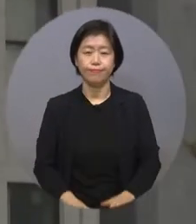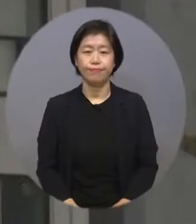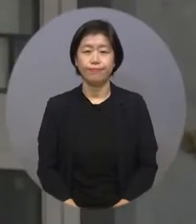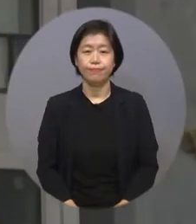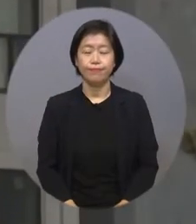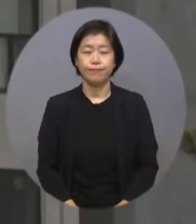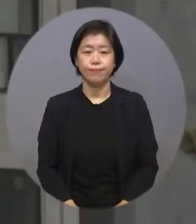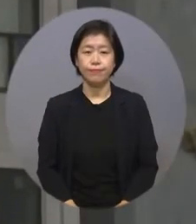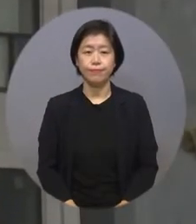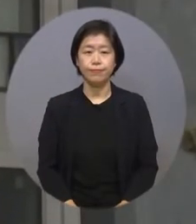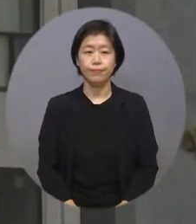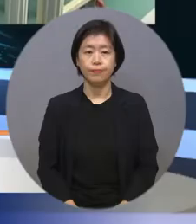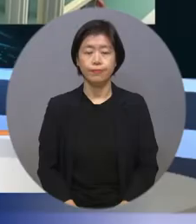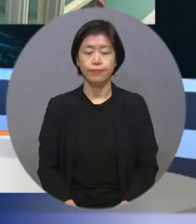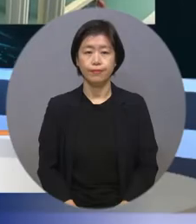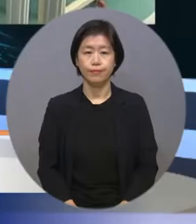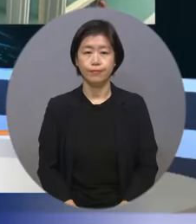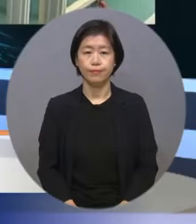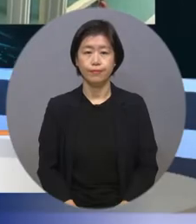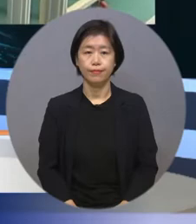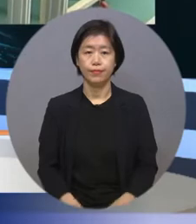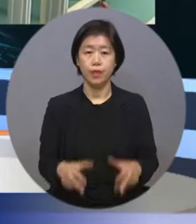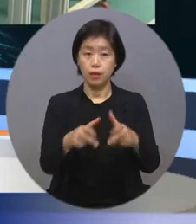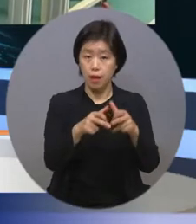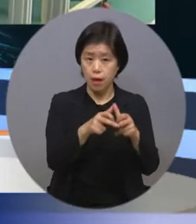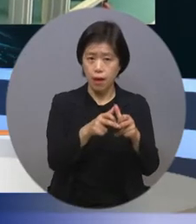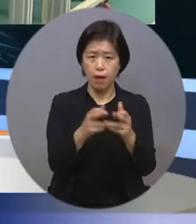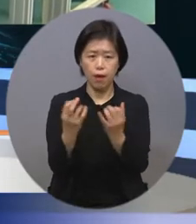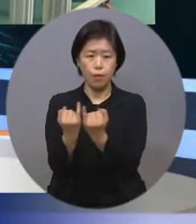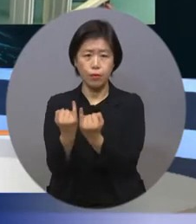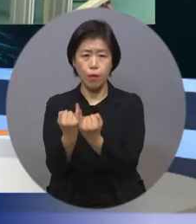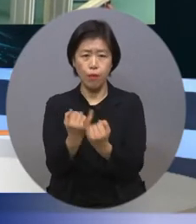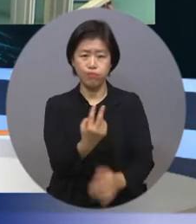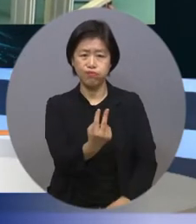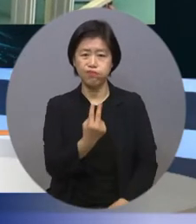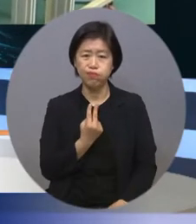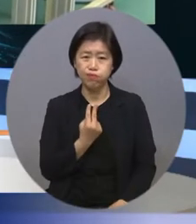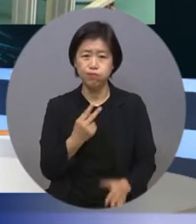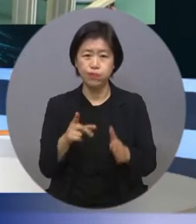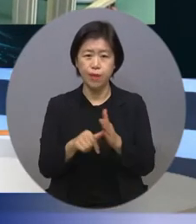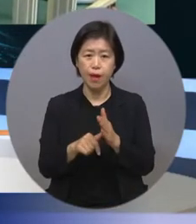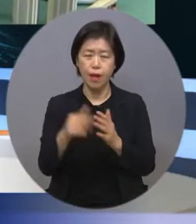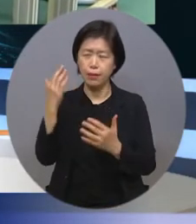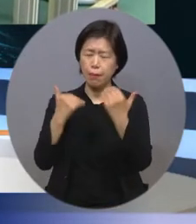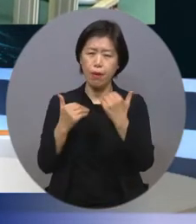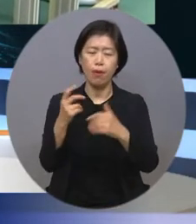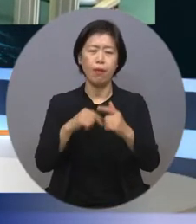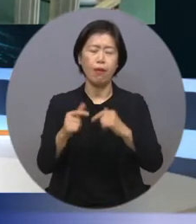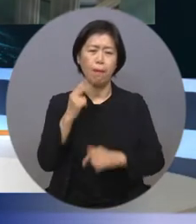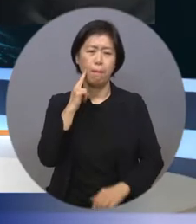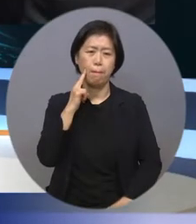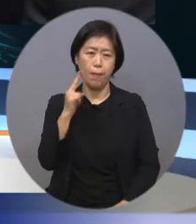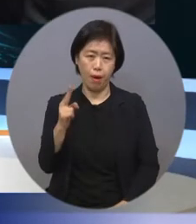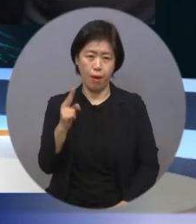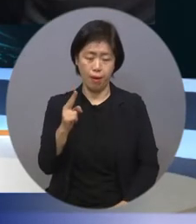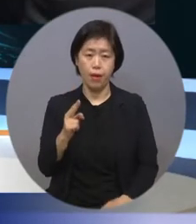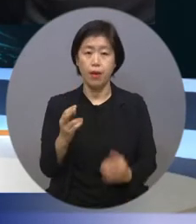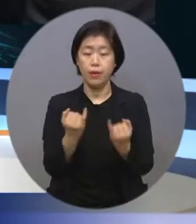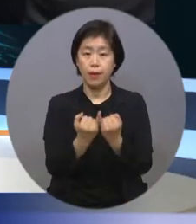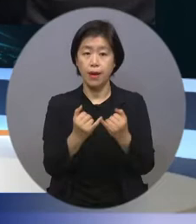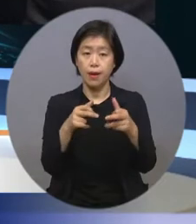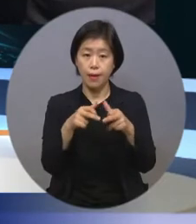뉴스 박순용입니다. 장애와 여성이라는 이중차별을 받아야 했던 장애 여성의 권리를 보장하기 위한